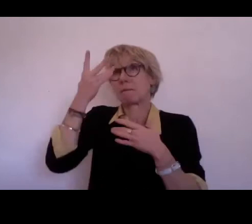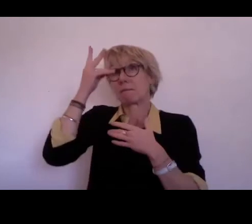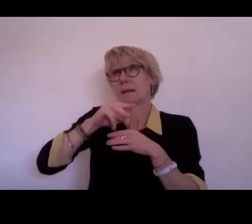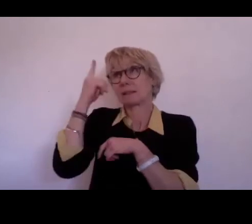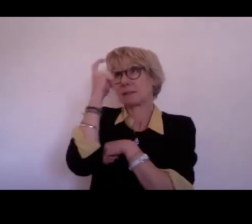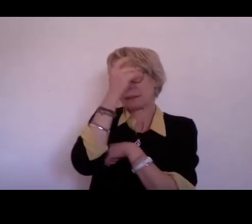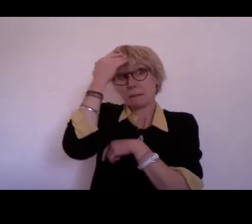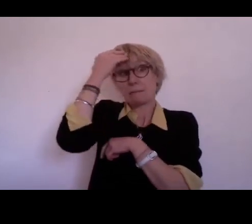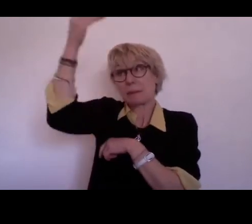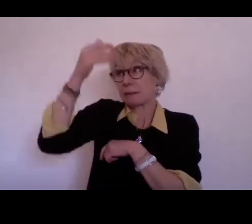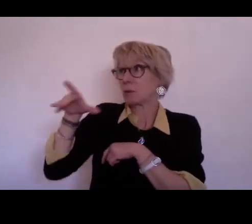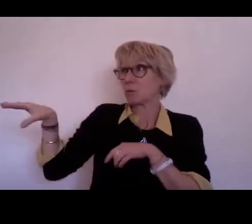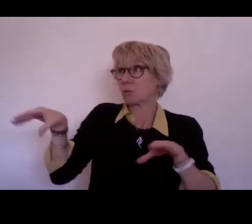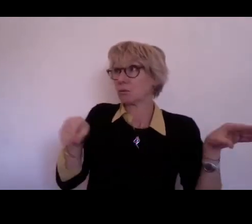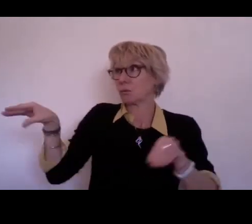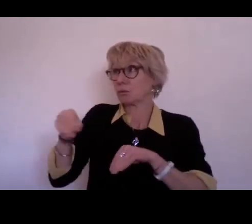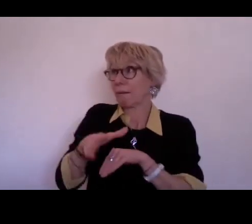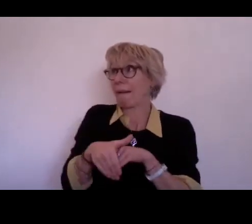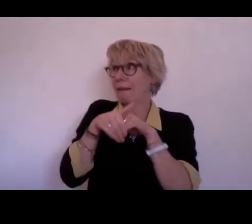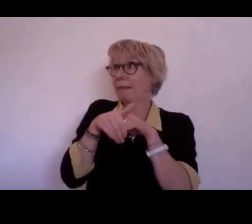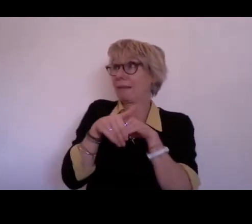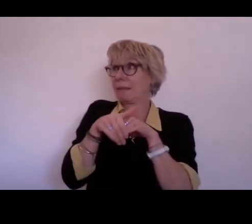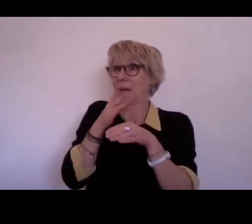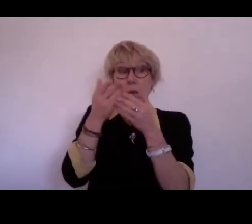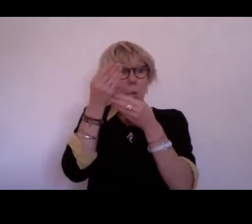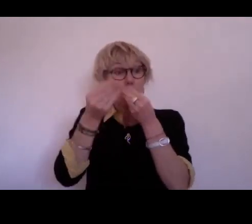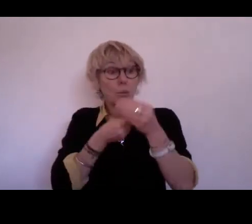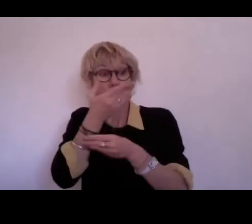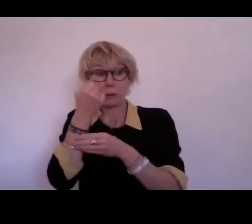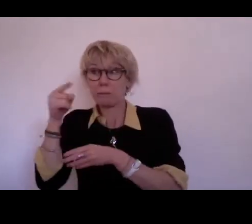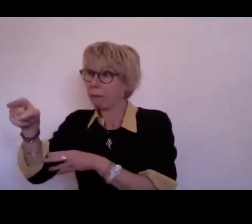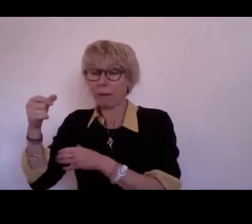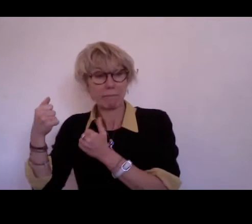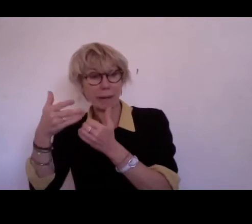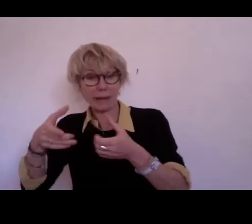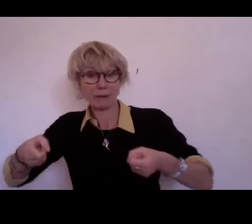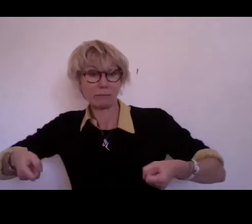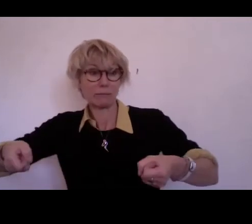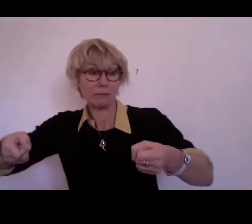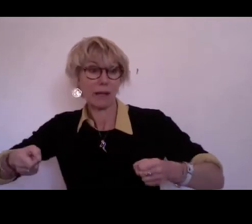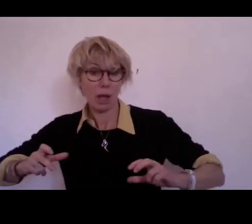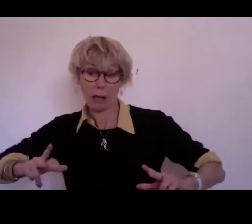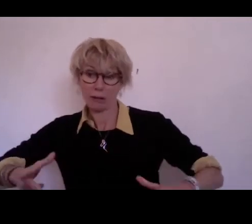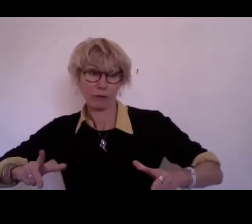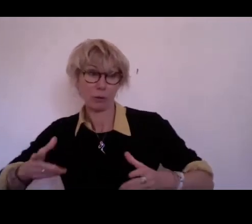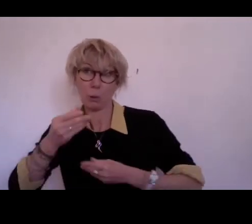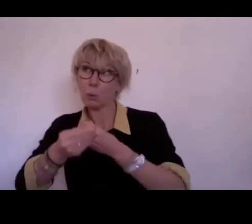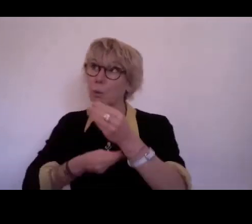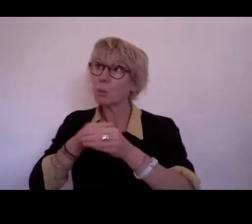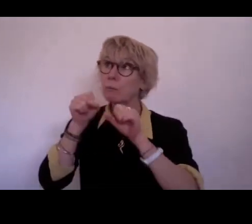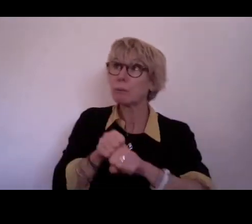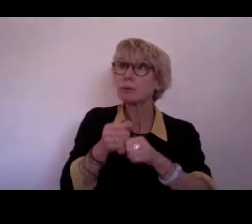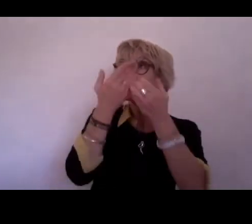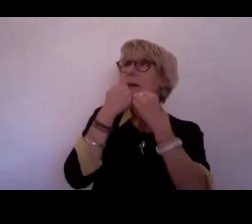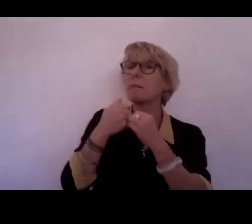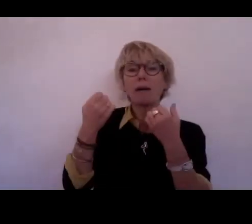l'aide, avec je sais pas, fourniture de fauteuils, possibilité de pouvoir se garer pour certains musées à proximité, enfin